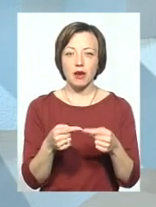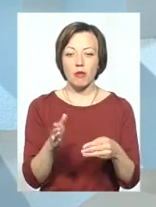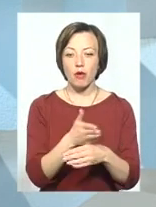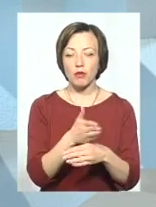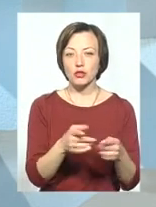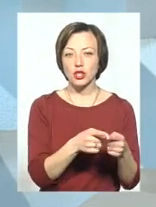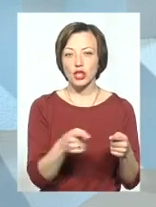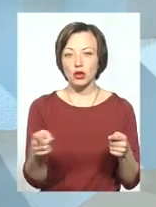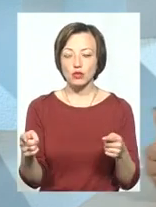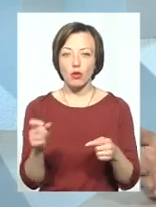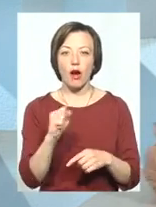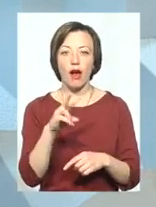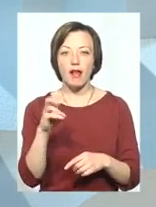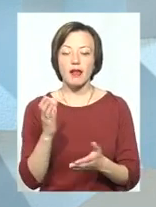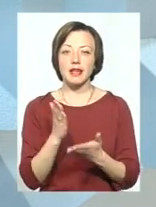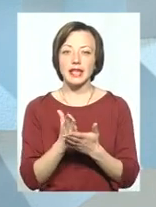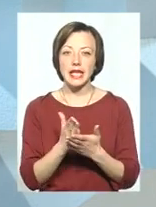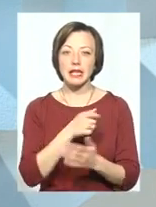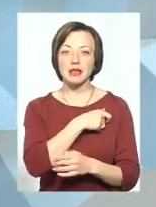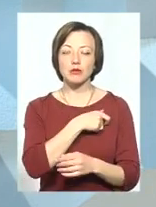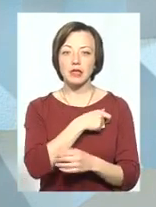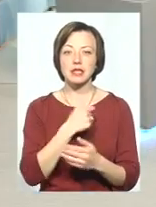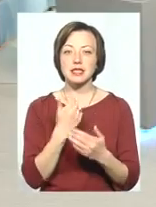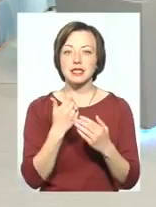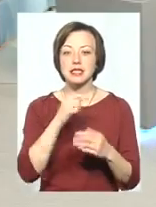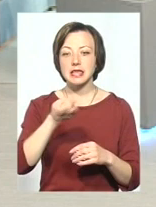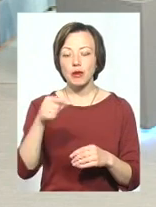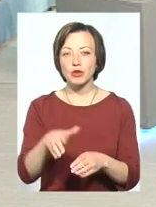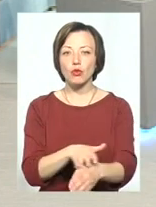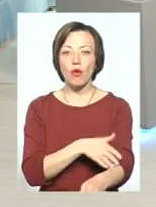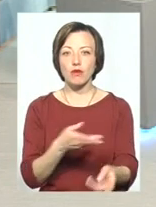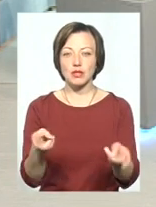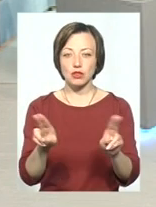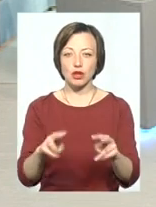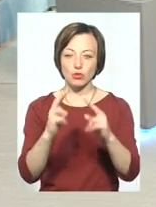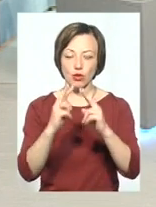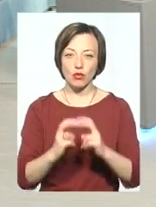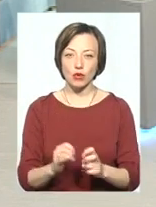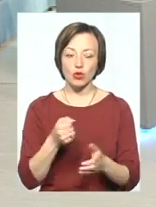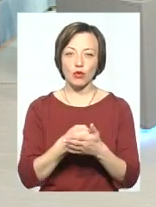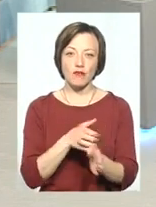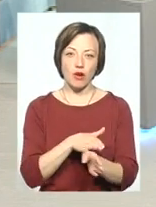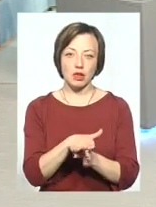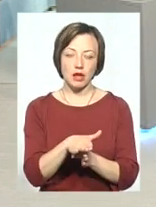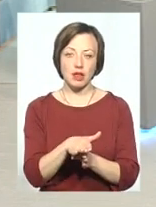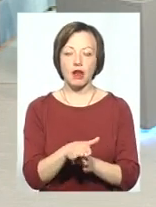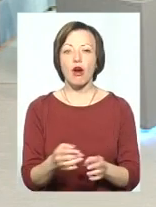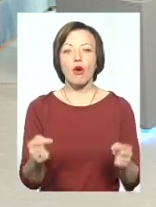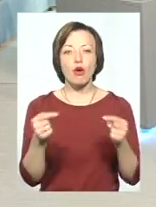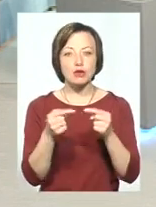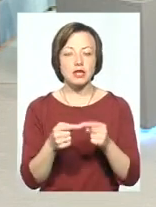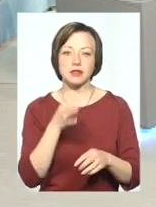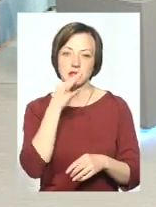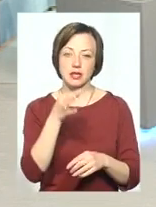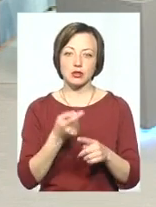часу. Е, але є і депутатські запити, які дуже довго залишаються до розгляду і до виконання. Тобто однозначно